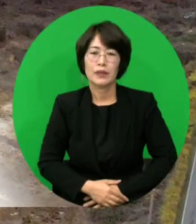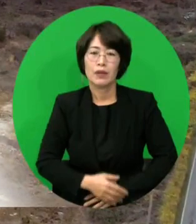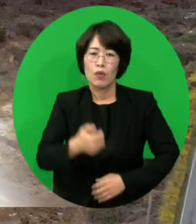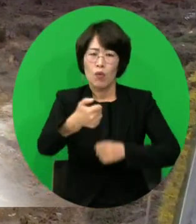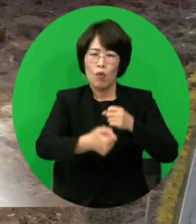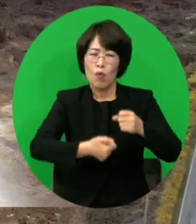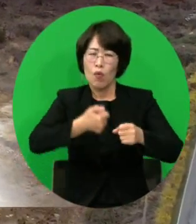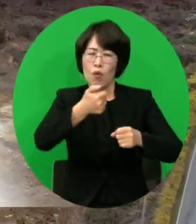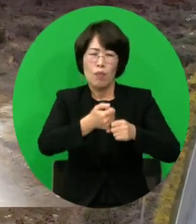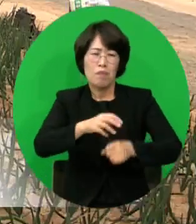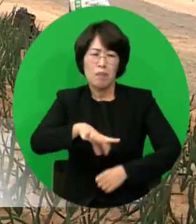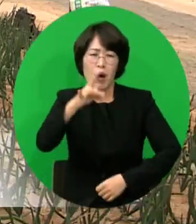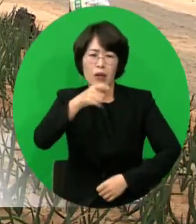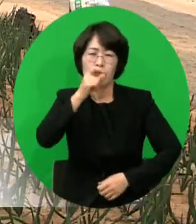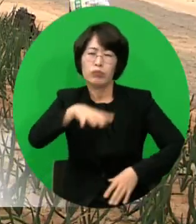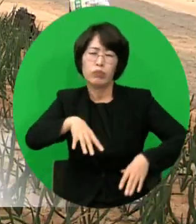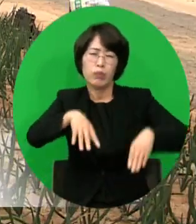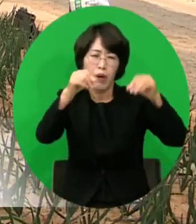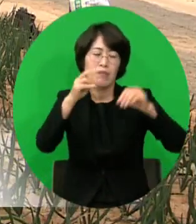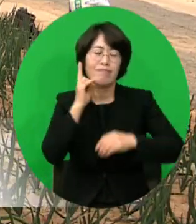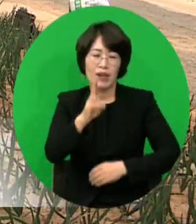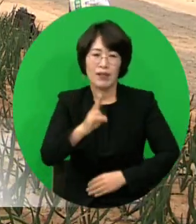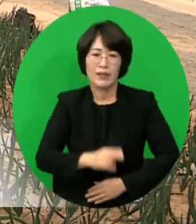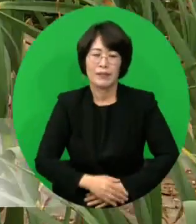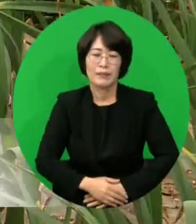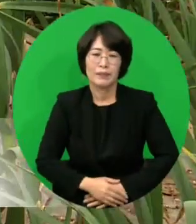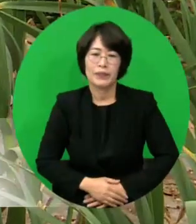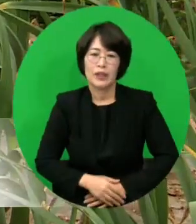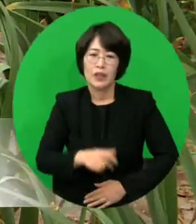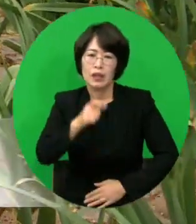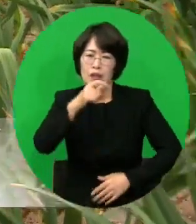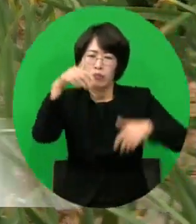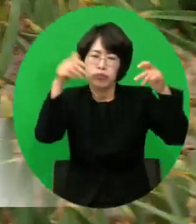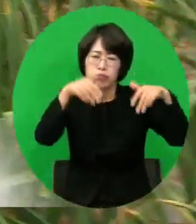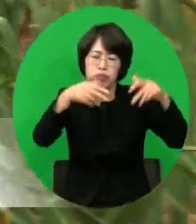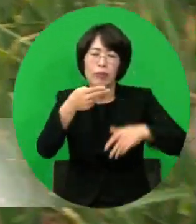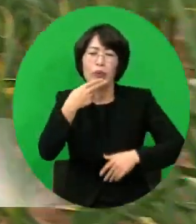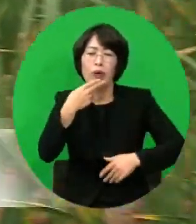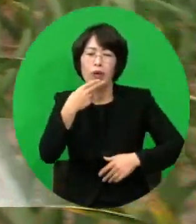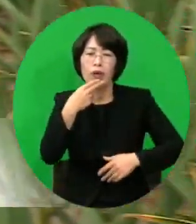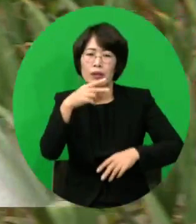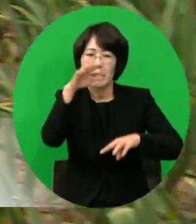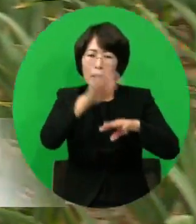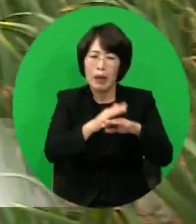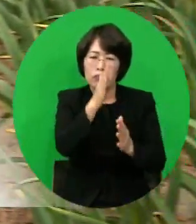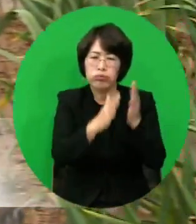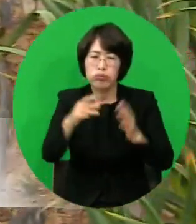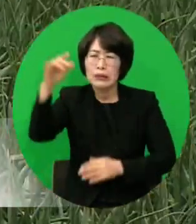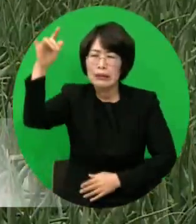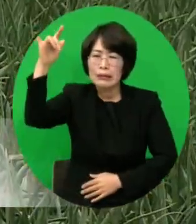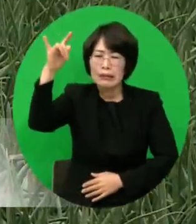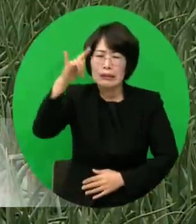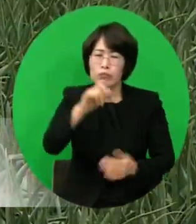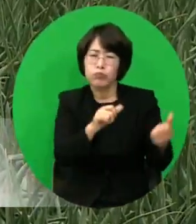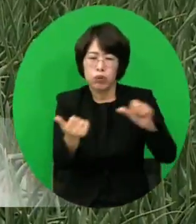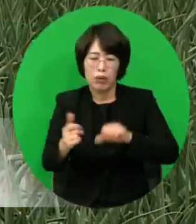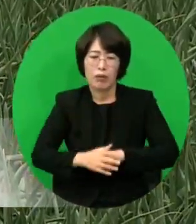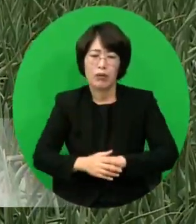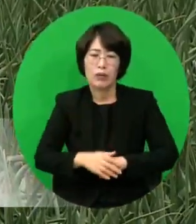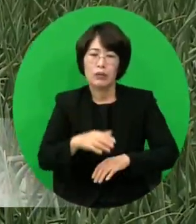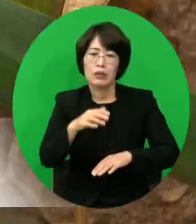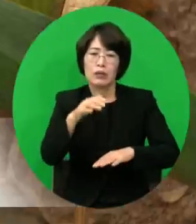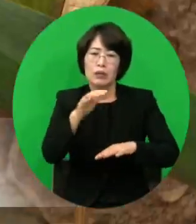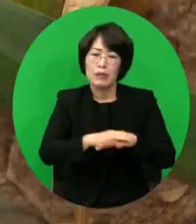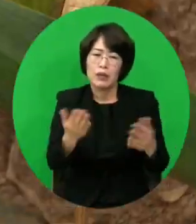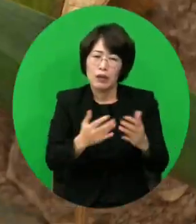50년 만에 역대급 가뭄은 심각했습니다. 비가 내리지 않아 작물들은 타들어갔습니다. 농민들의